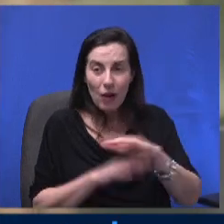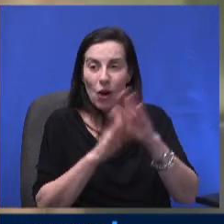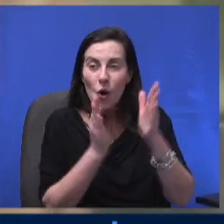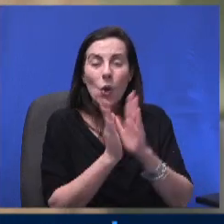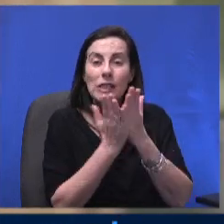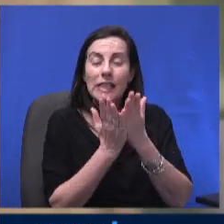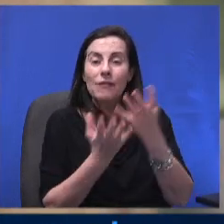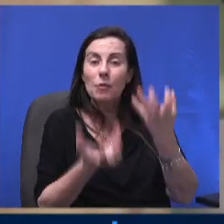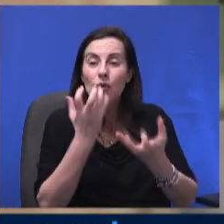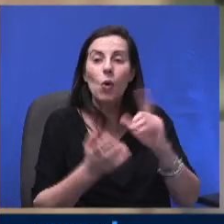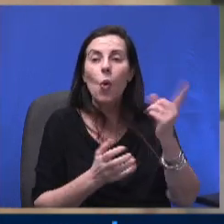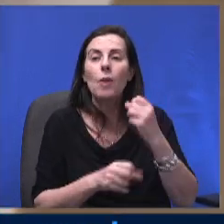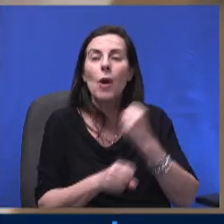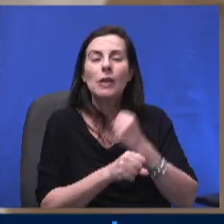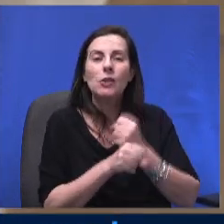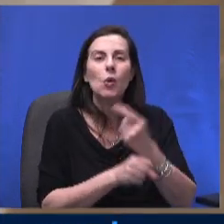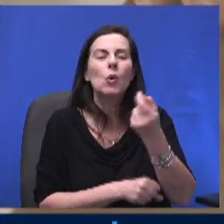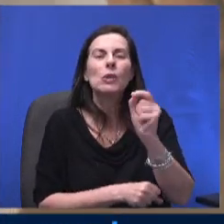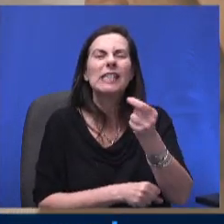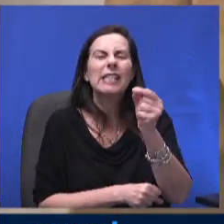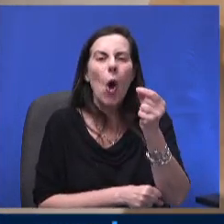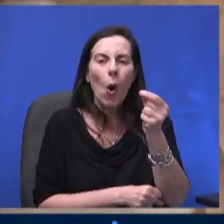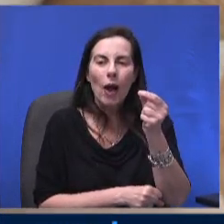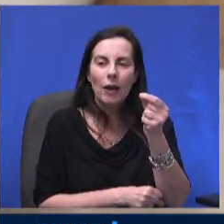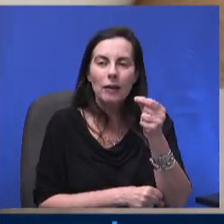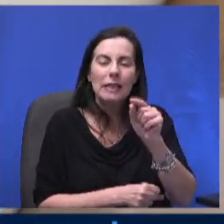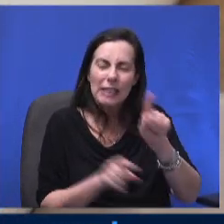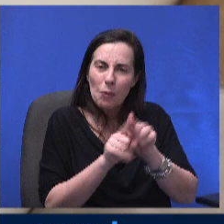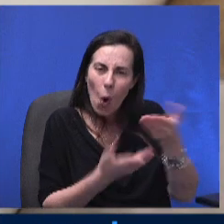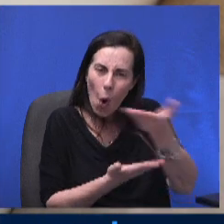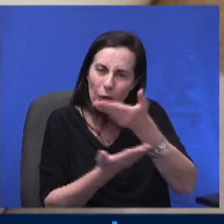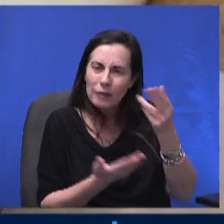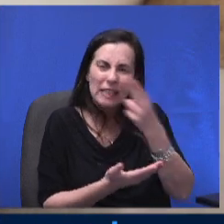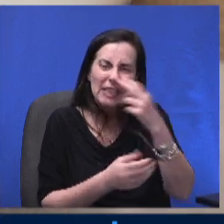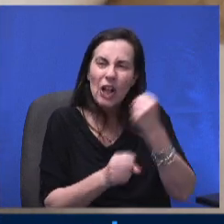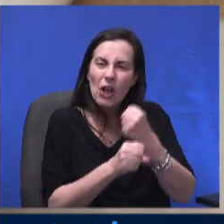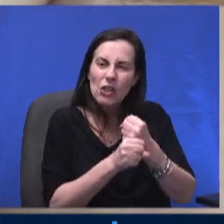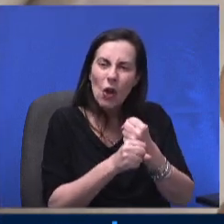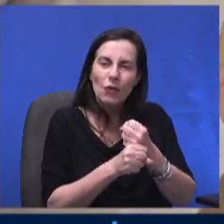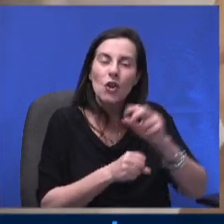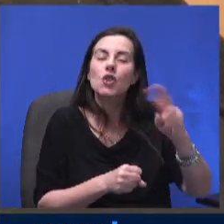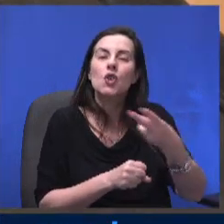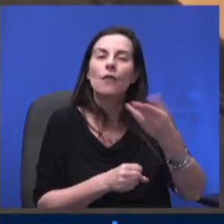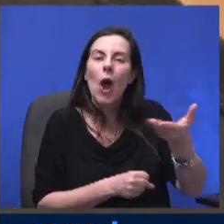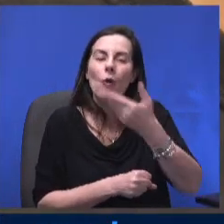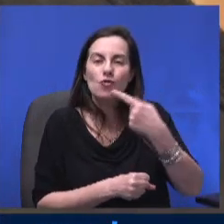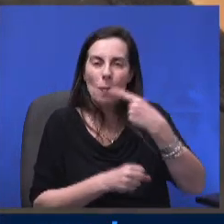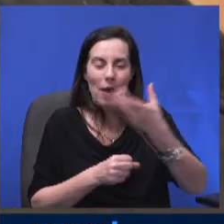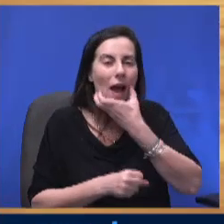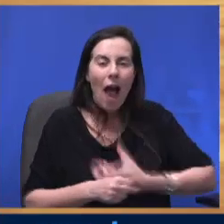התעסקו מורי, מורי, מורי, זה איזשהו רוטב. ניסיתי ליצור מחדש את הרוטב הזה שהרמב״ם מדבר